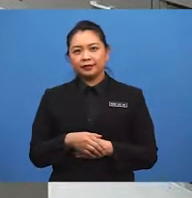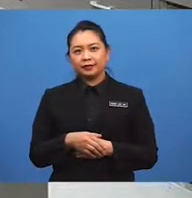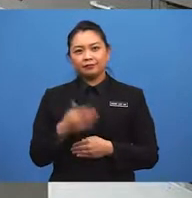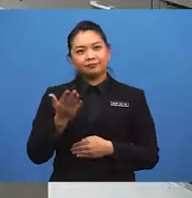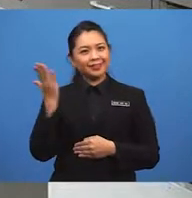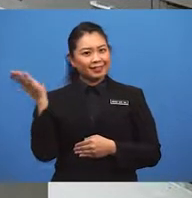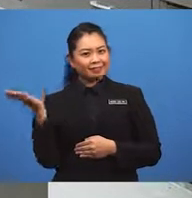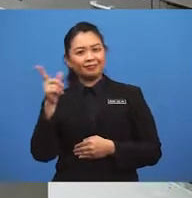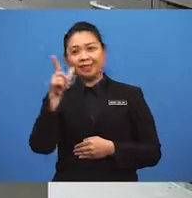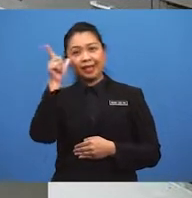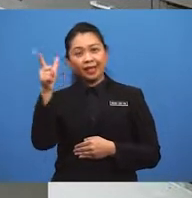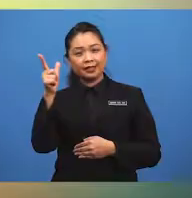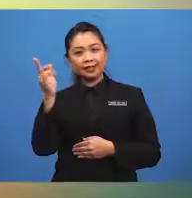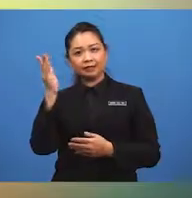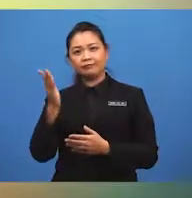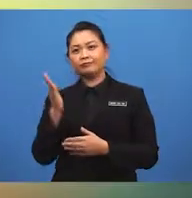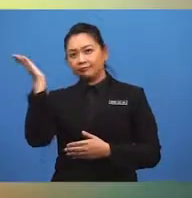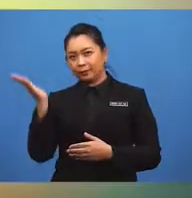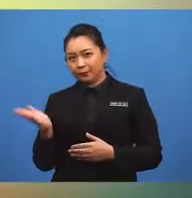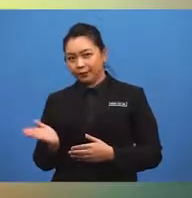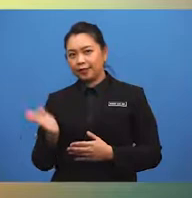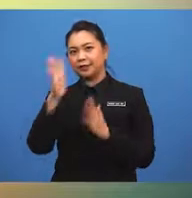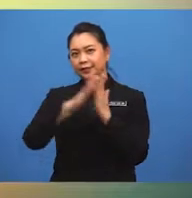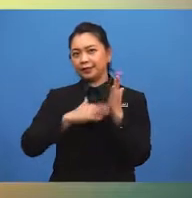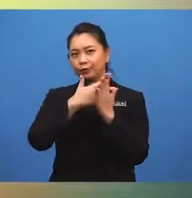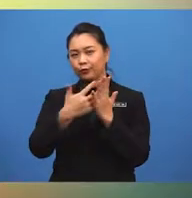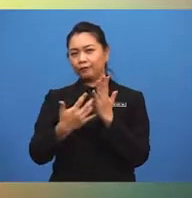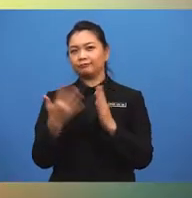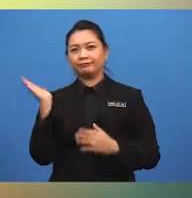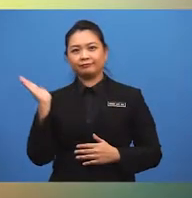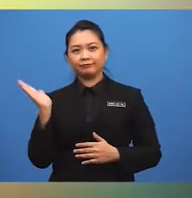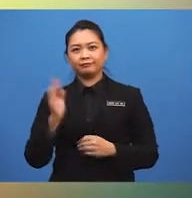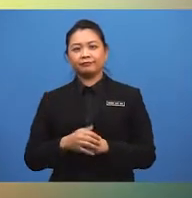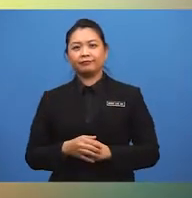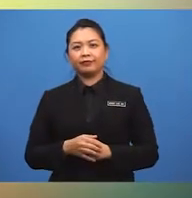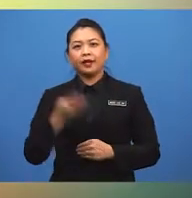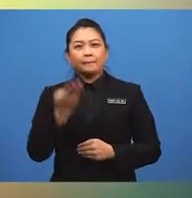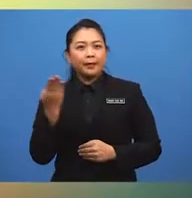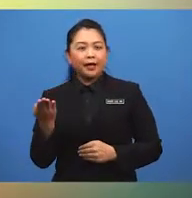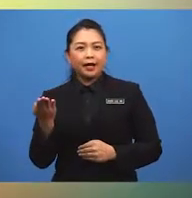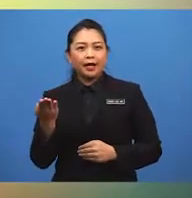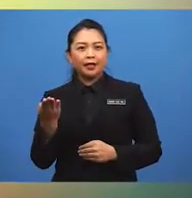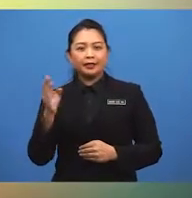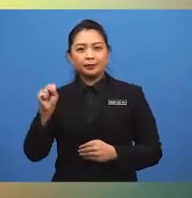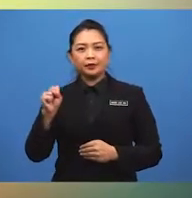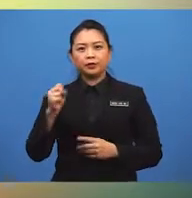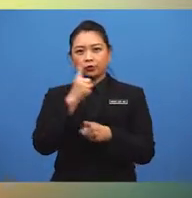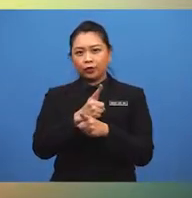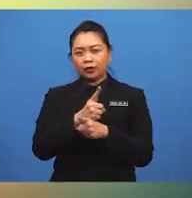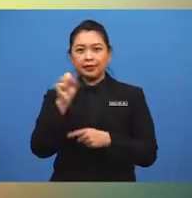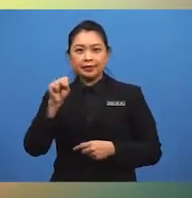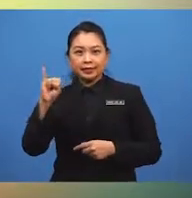Sila lihat sebahagian paparan dari jadual bekalan ini. Bahan semiconductor tulen